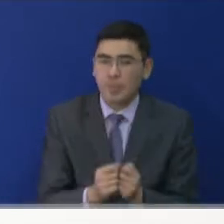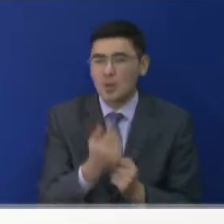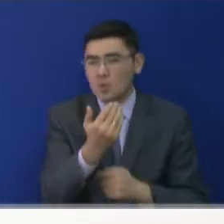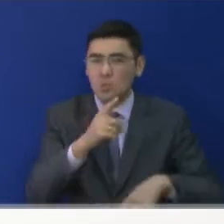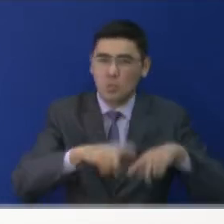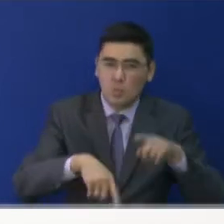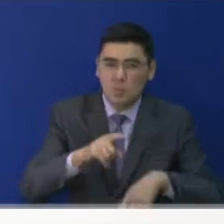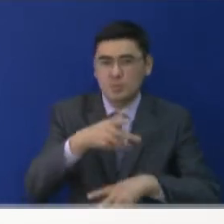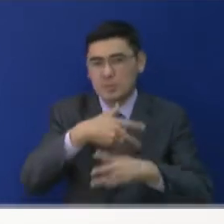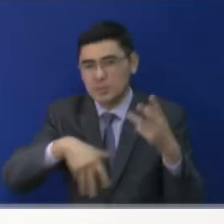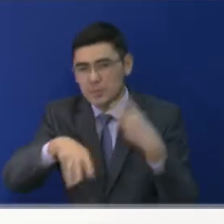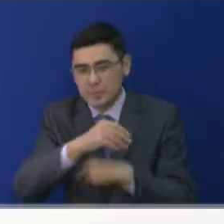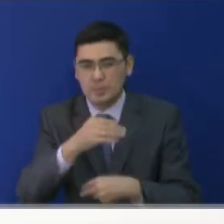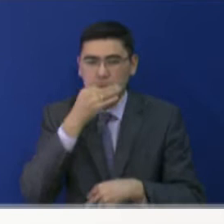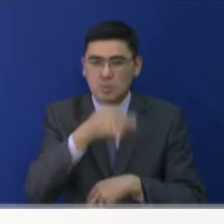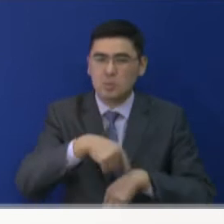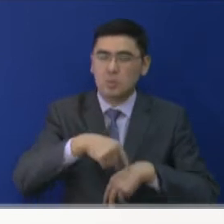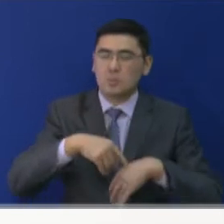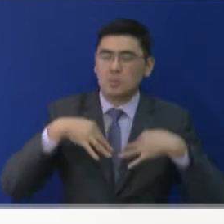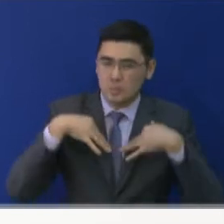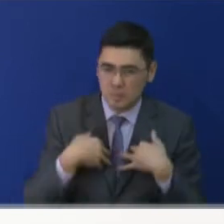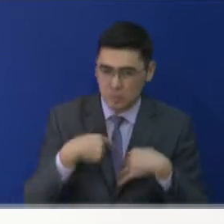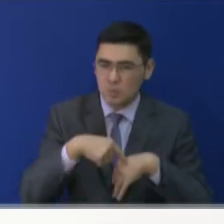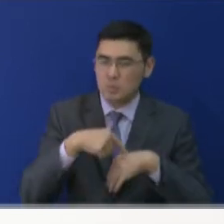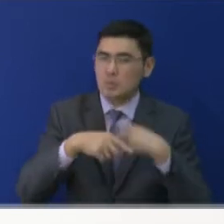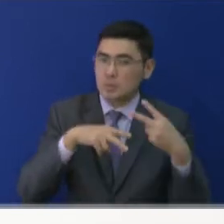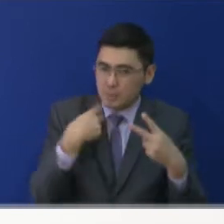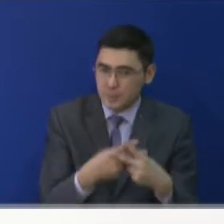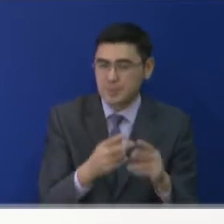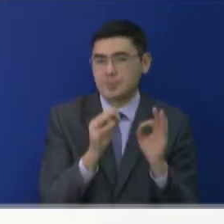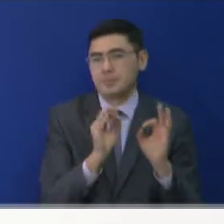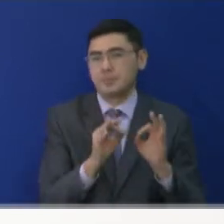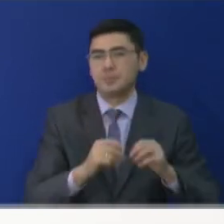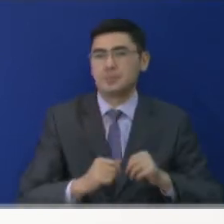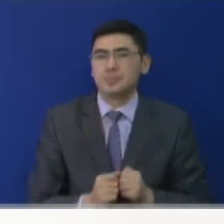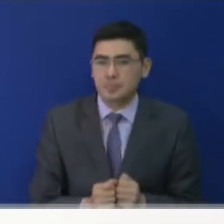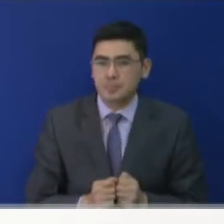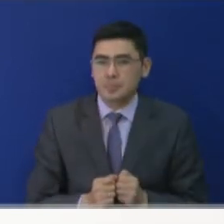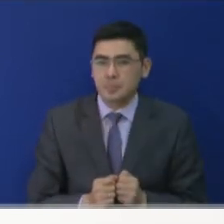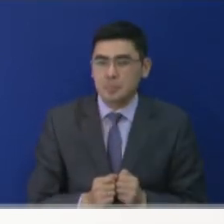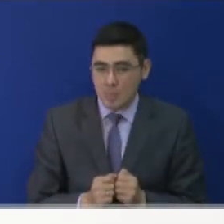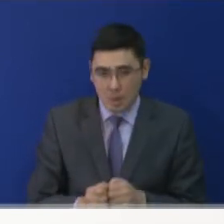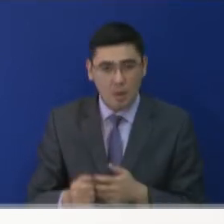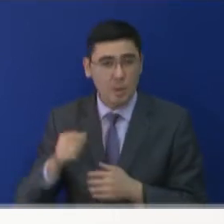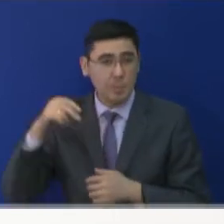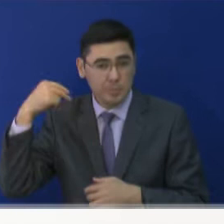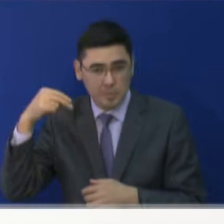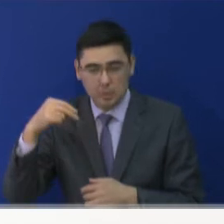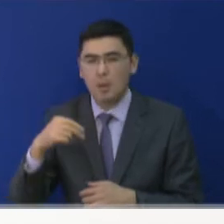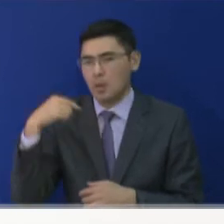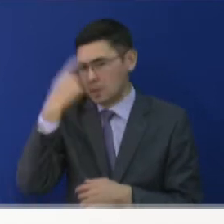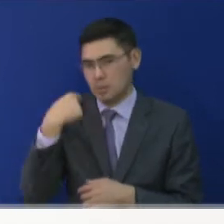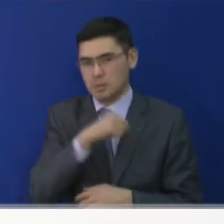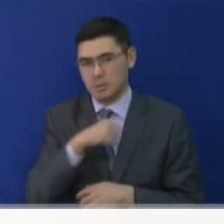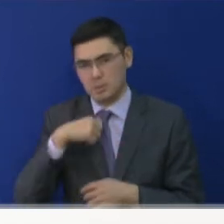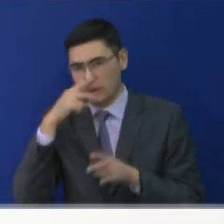туған-туыс, бауыр жора жолдастарының қайғыларына ортақ екендігімізді. Бұл жағдай үкімет басшысының жеке бақылауында екенін жеткізгім келеді.